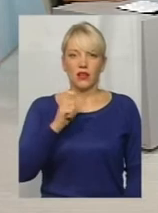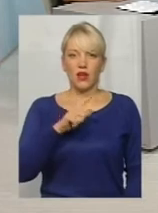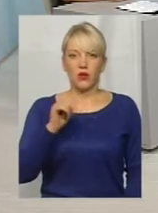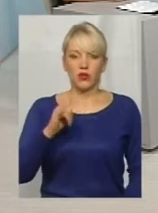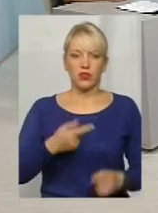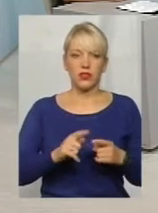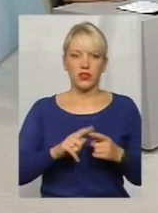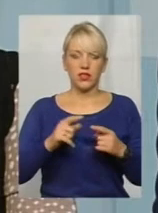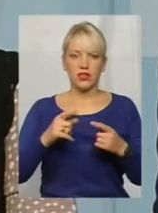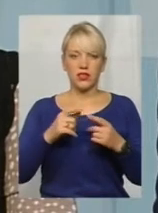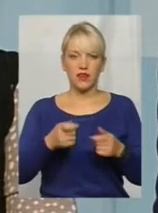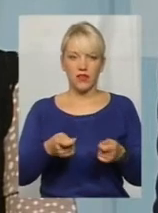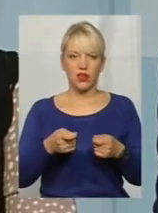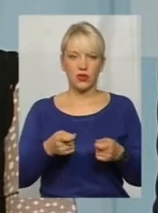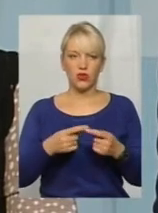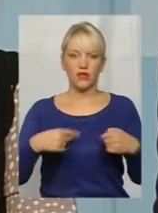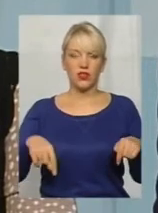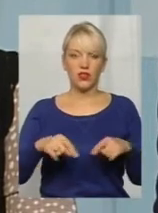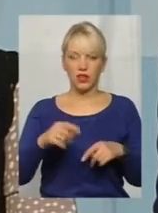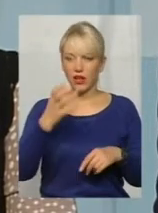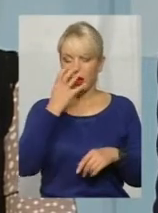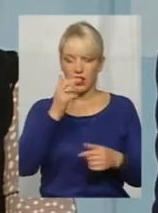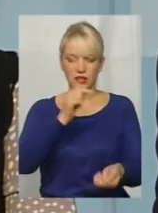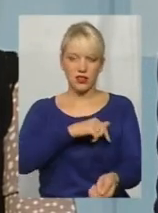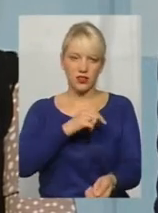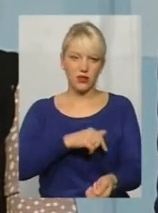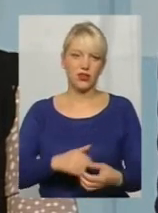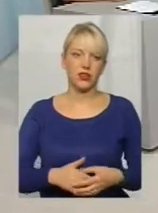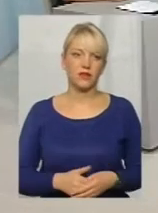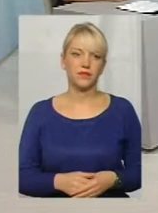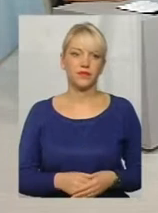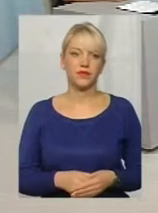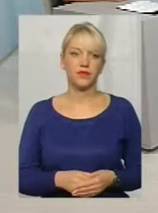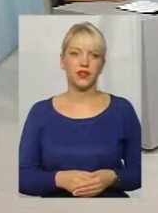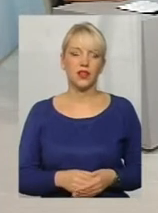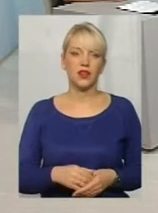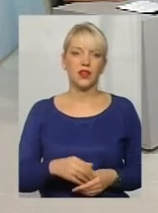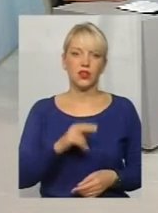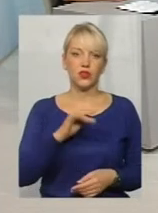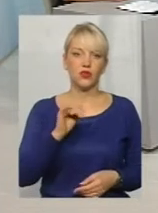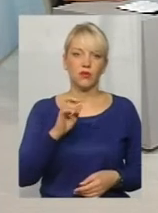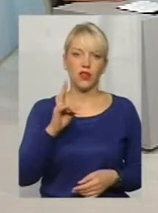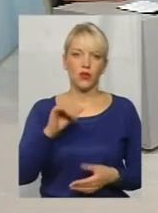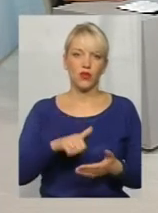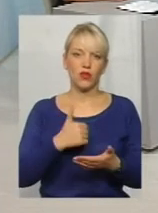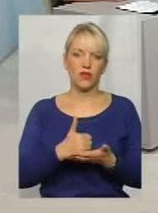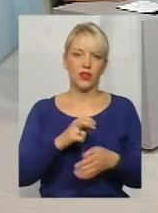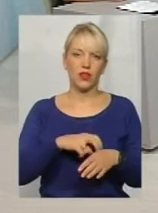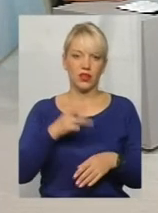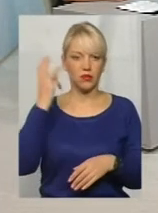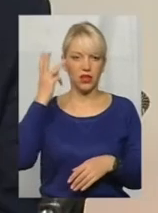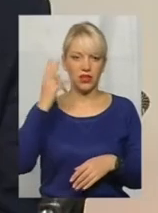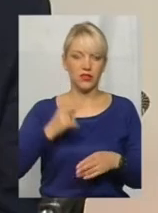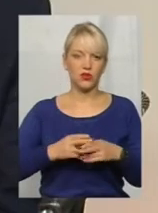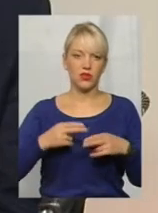відділенням анестезіології та інтенсивної терапії Хмельницької обласної лікарні. Доброго. Мої вітання. Та Лариса Чубенко, головний лікар Хмельницької станції